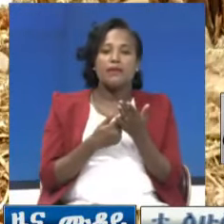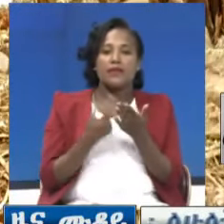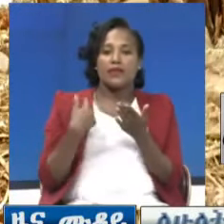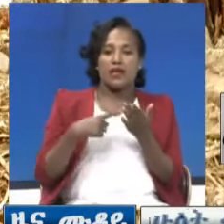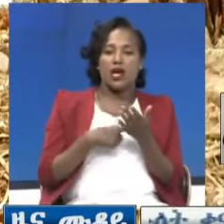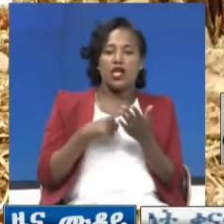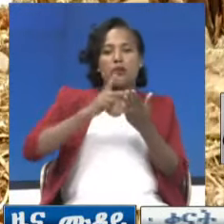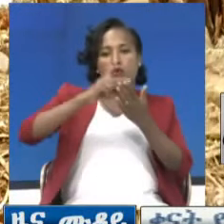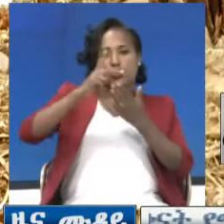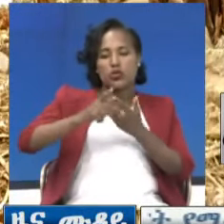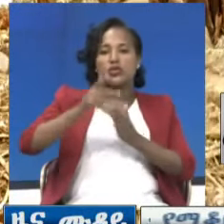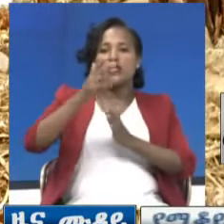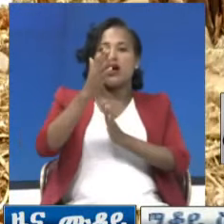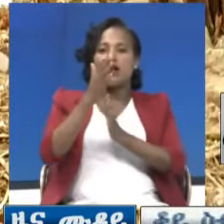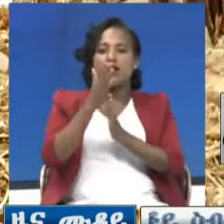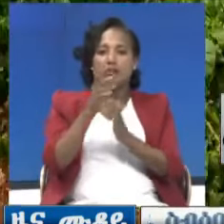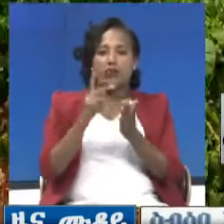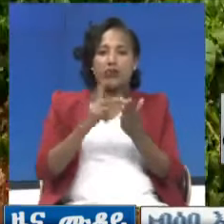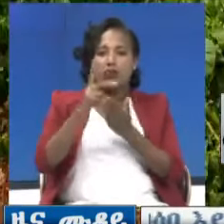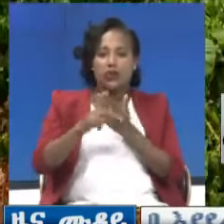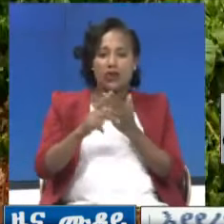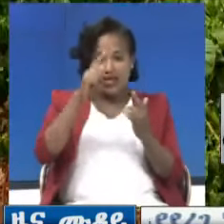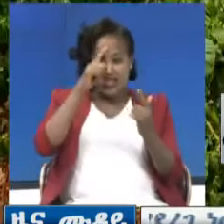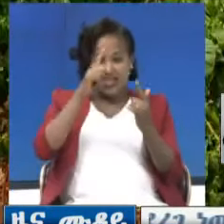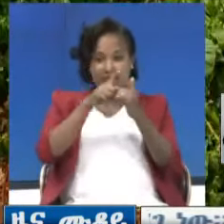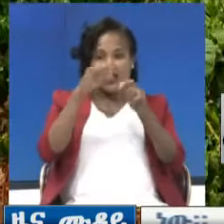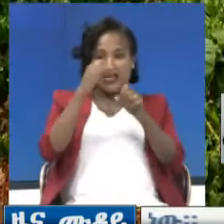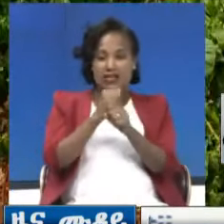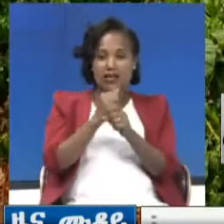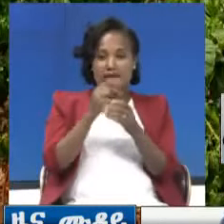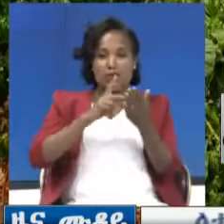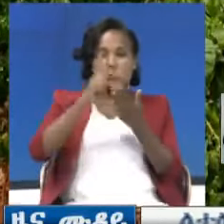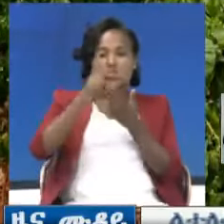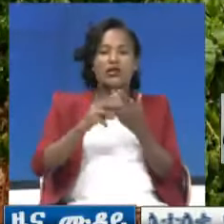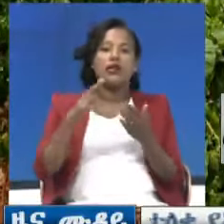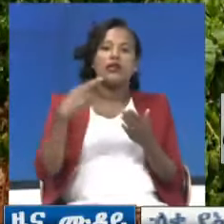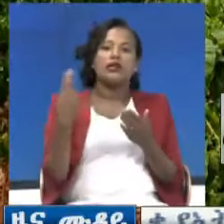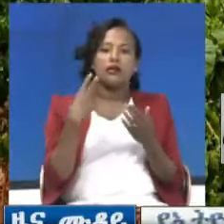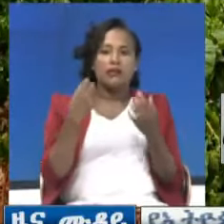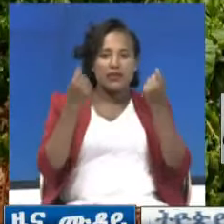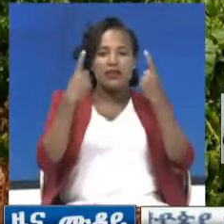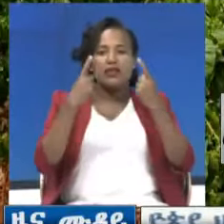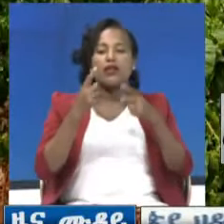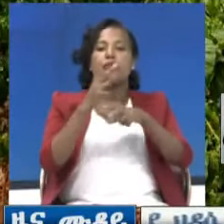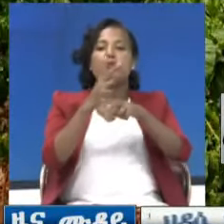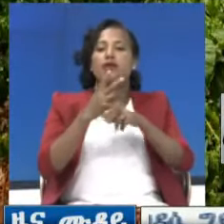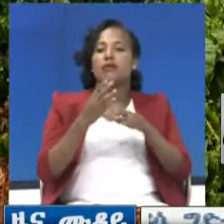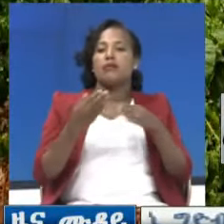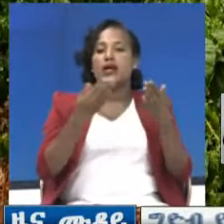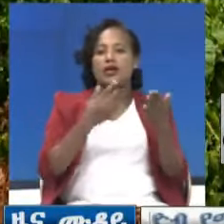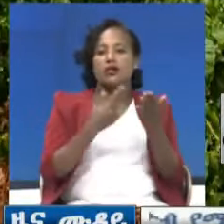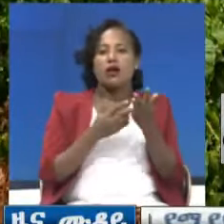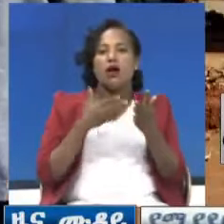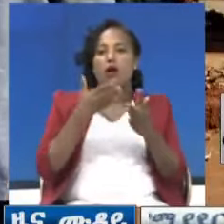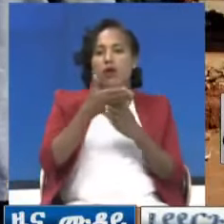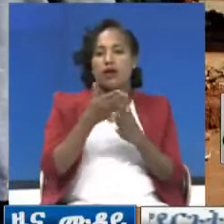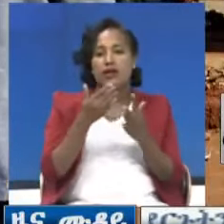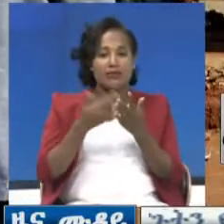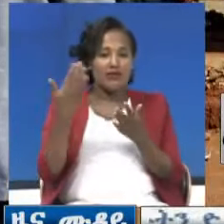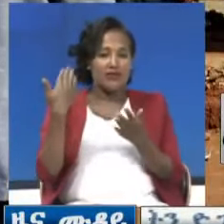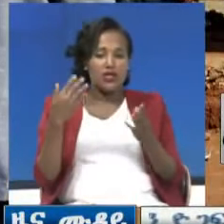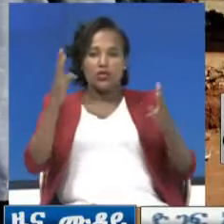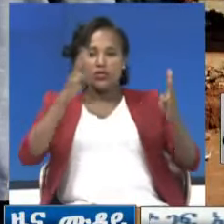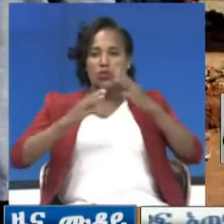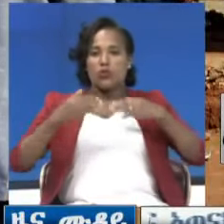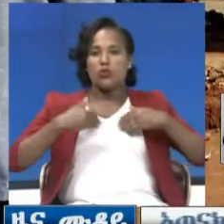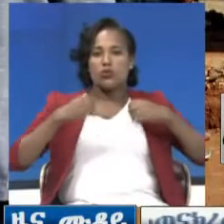እኛ የፕሮጀክቶችን ፕሮፖዛል አይተን የፕሮጀክቱን ፋይዳ ተገንዝበን ነው ብድር የምናቀርበው። ከዚህ አንጻር ከዚህ በፊት ችግሮች